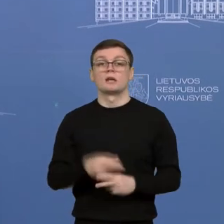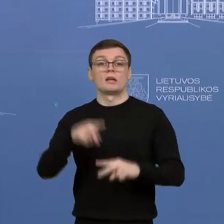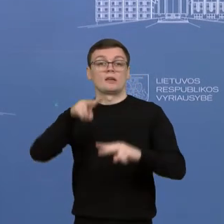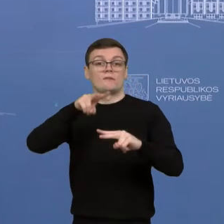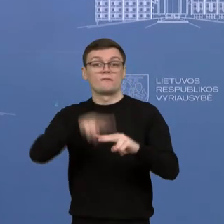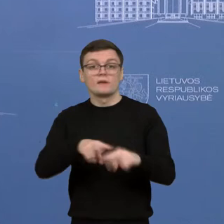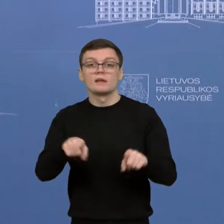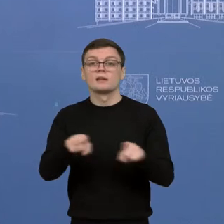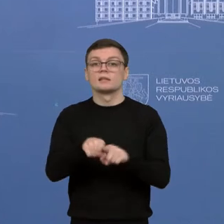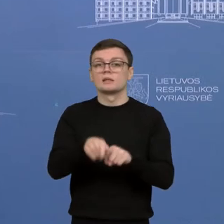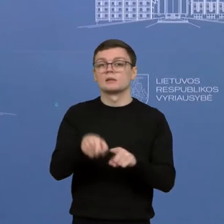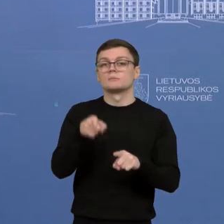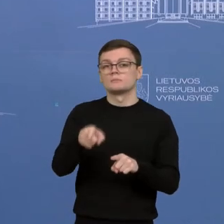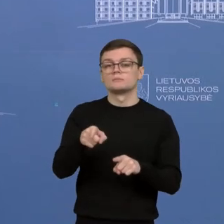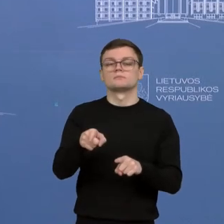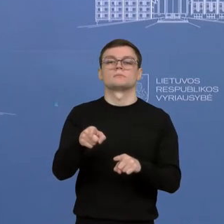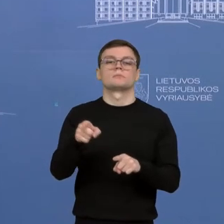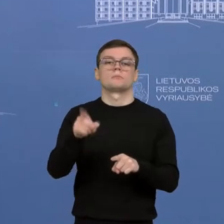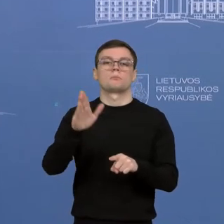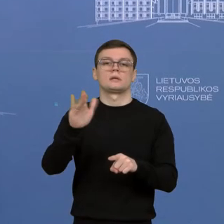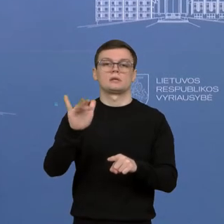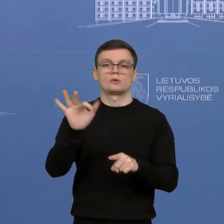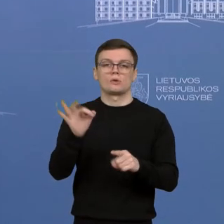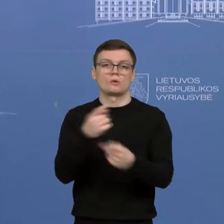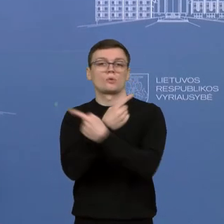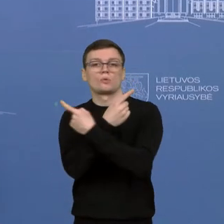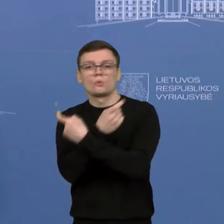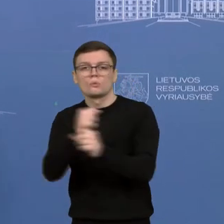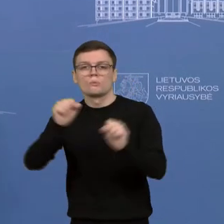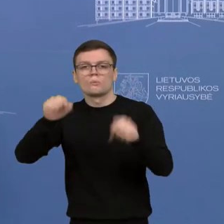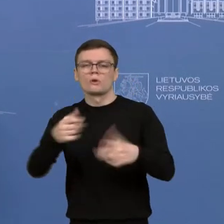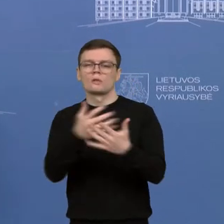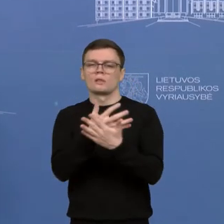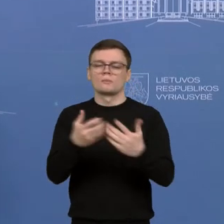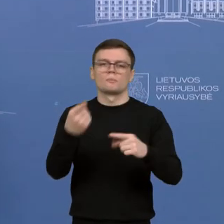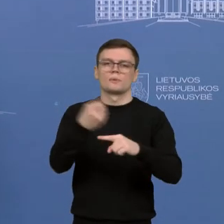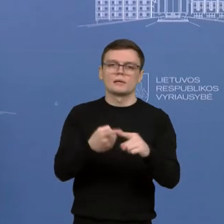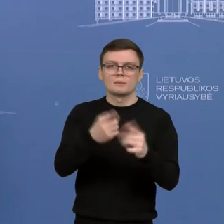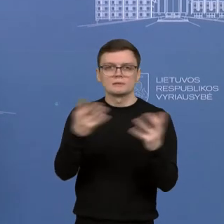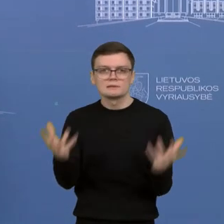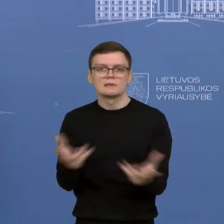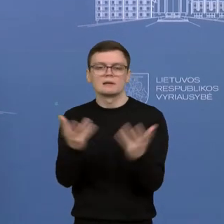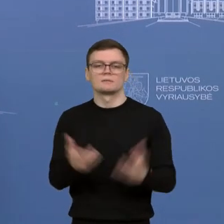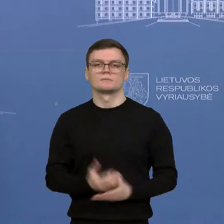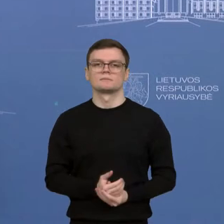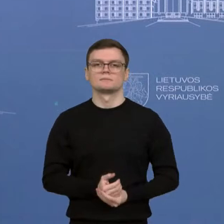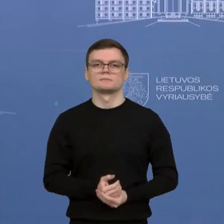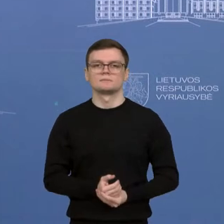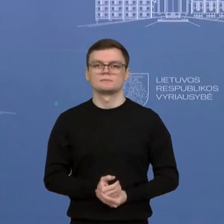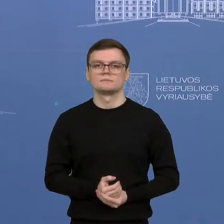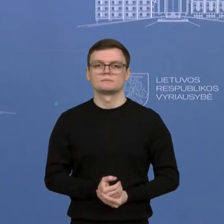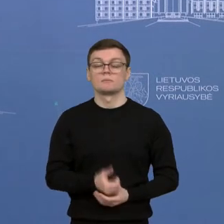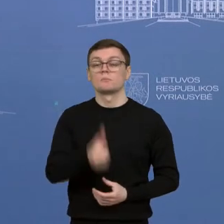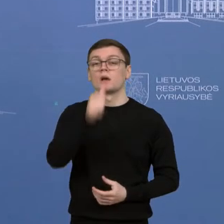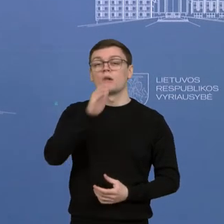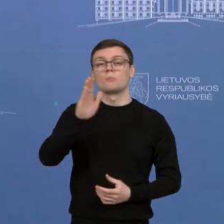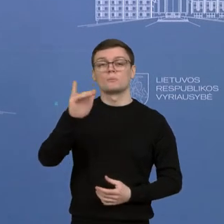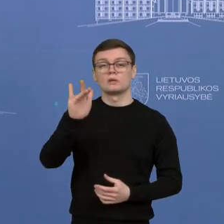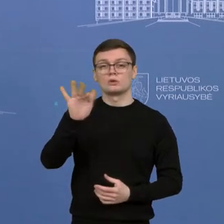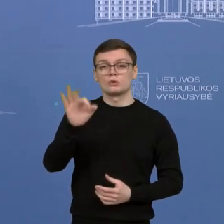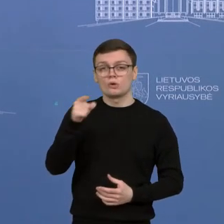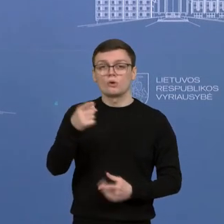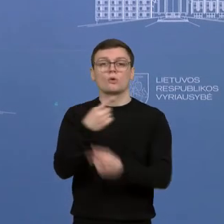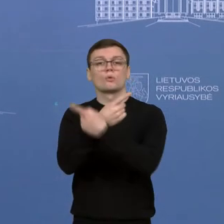biokūro gamybos klausimų skatinimas per įvairias priemonės. Tai yra ir Baltpool biokūro aukcionų